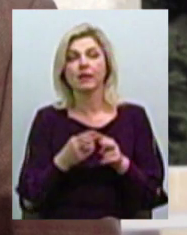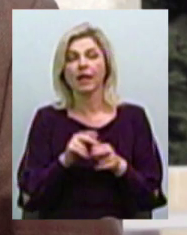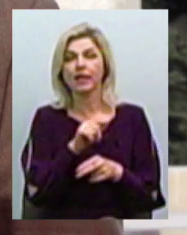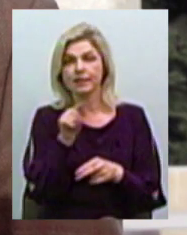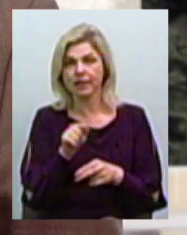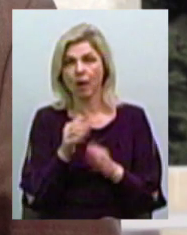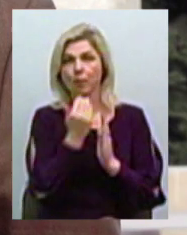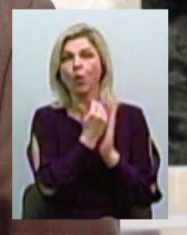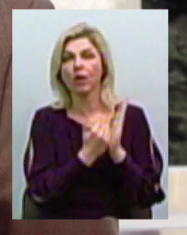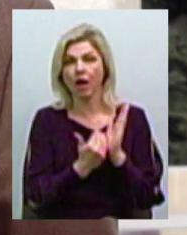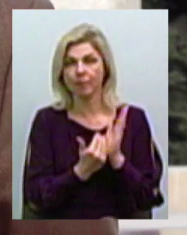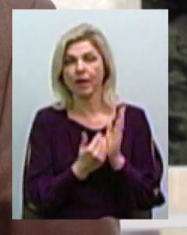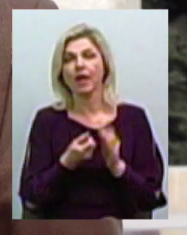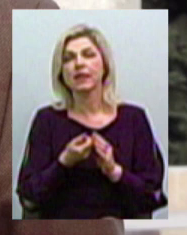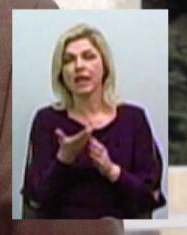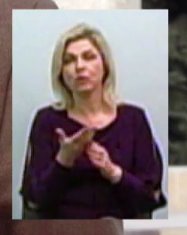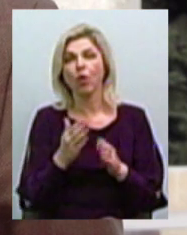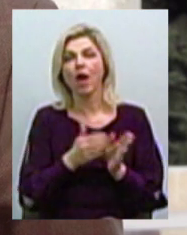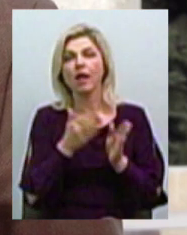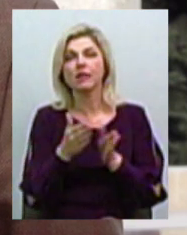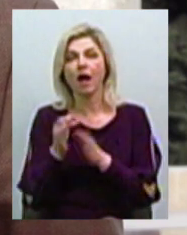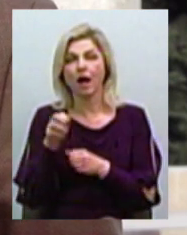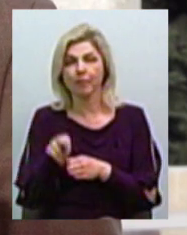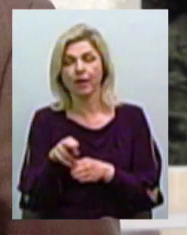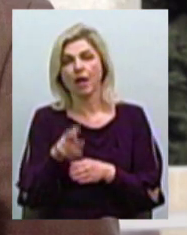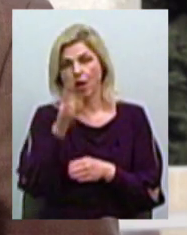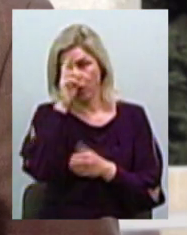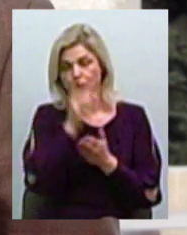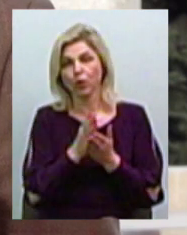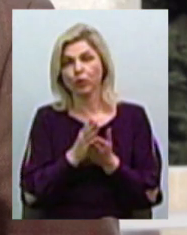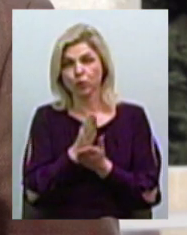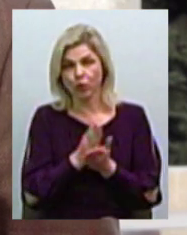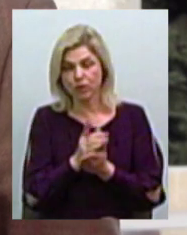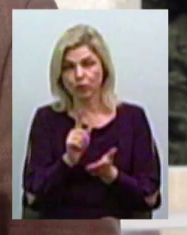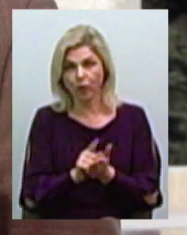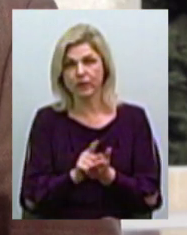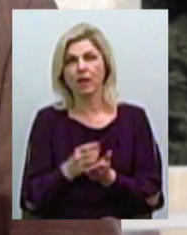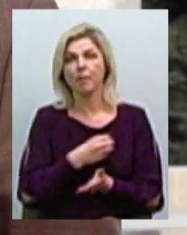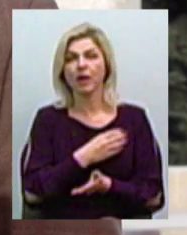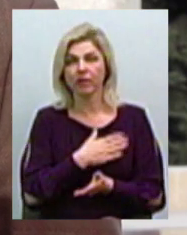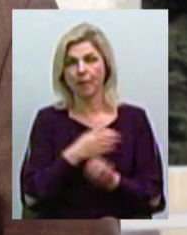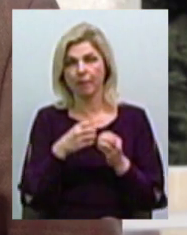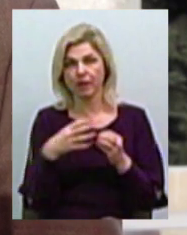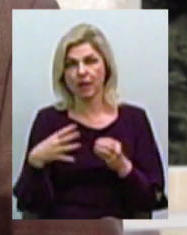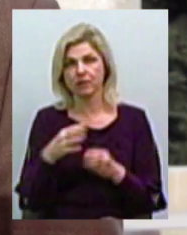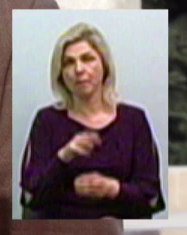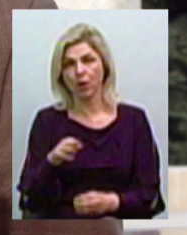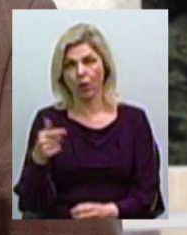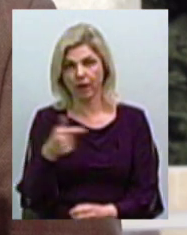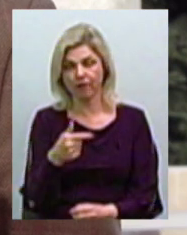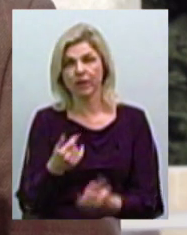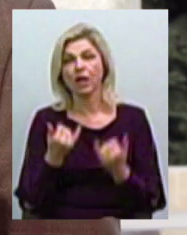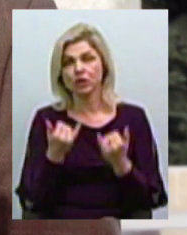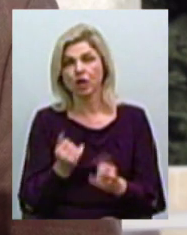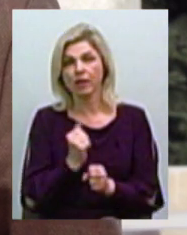У цій програмі в кілька етапів посадовці привласнили до 15 мільйонів гривень. Отже, наразі